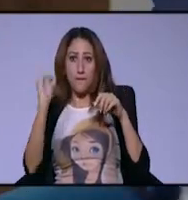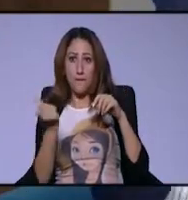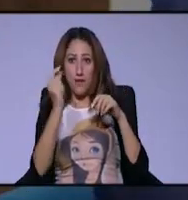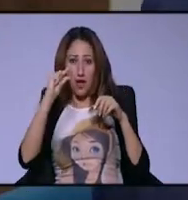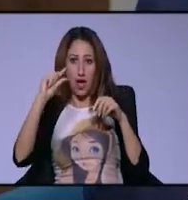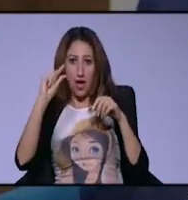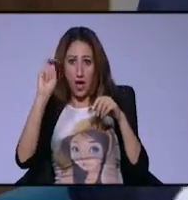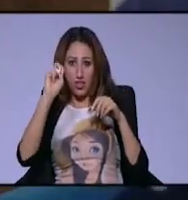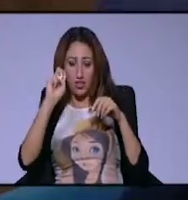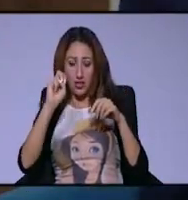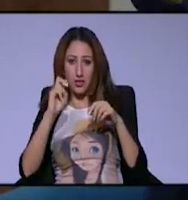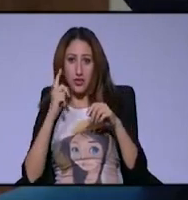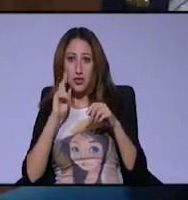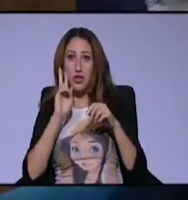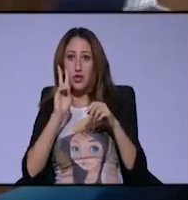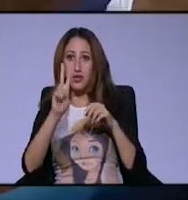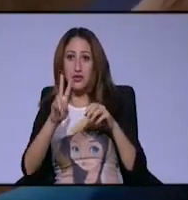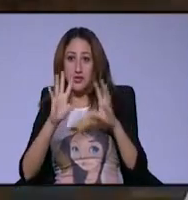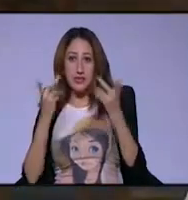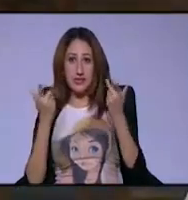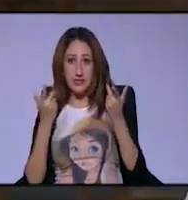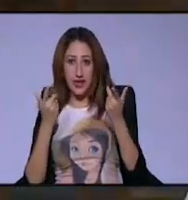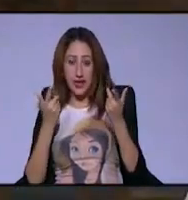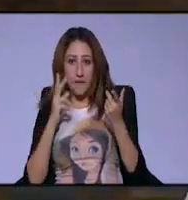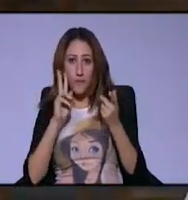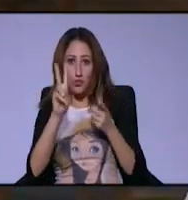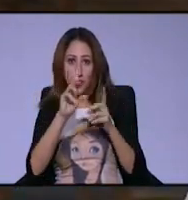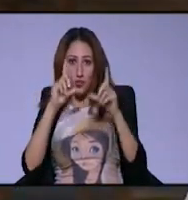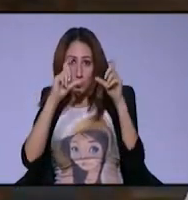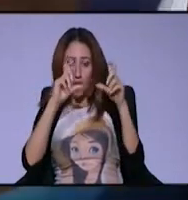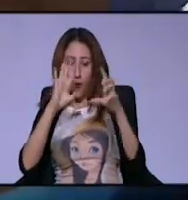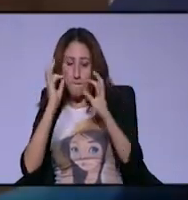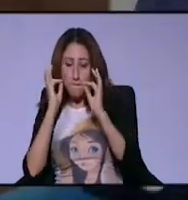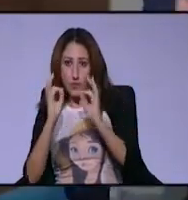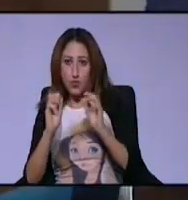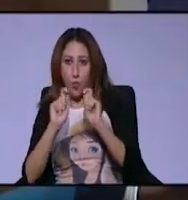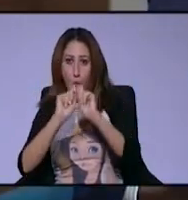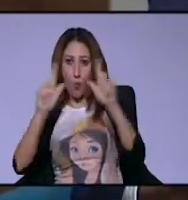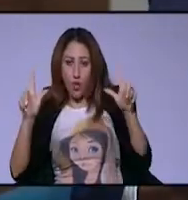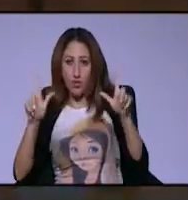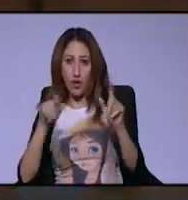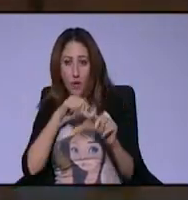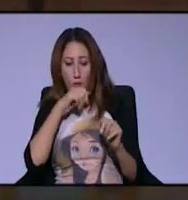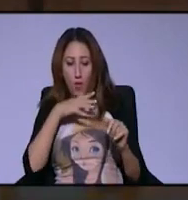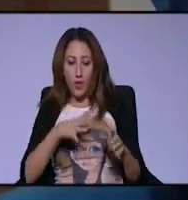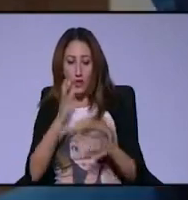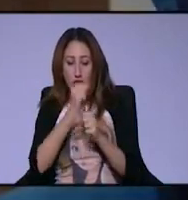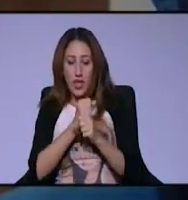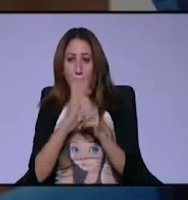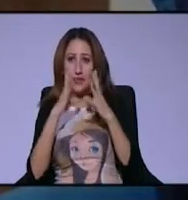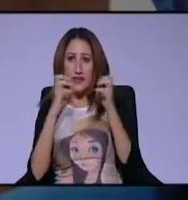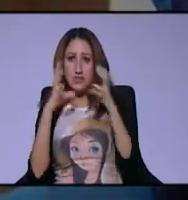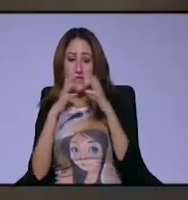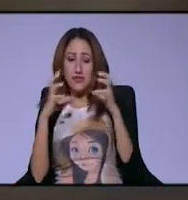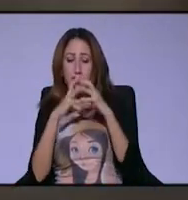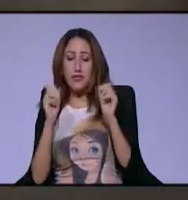غزوة الخندق زي ما قالها الشيخ، إزاي سيدنا سلمان الفارسي جاه ووضح المسألة لحضرة النبي عليه الصلاة والسلام، شوف قد إيه